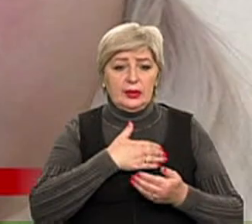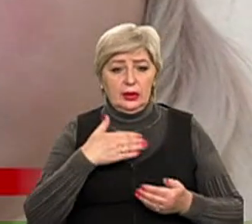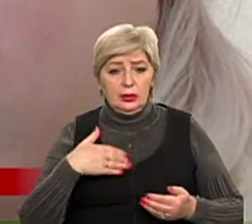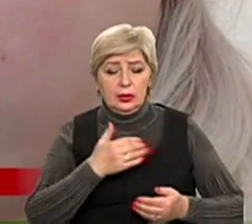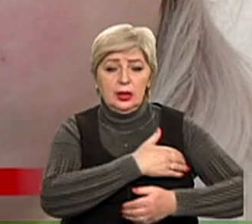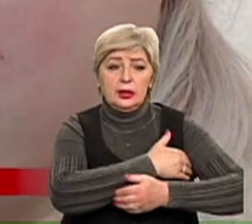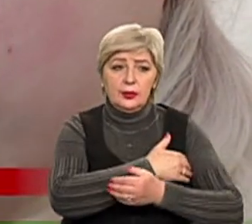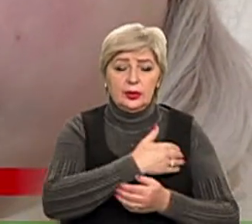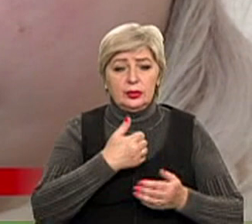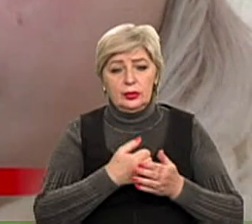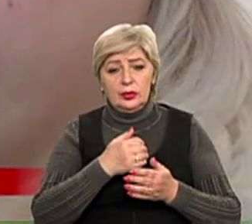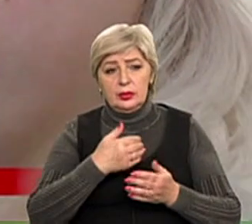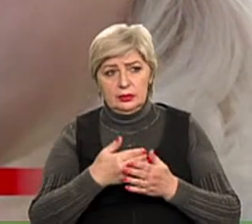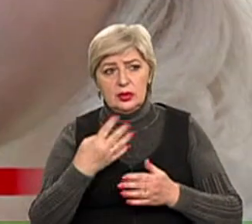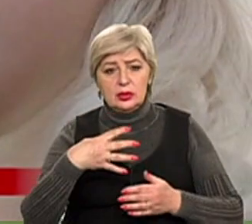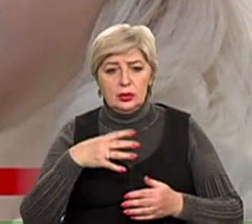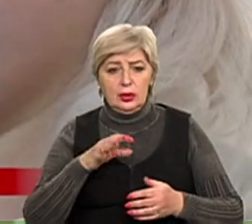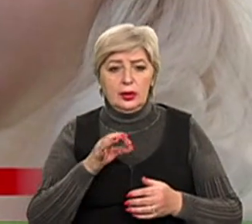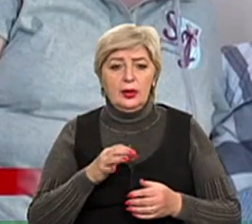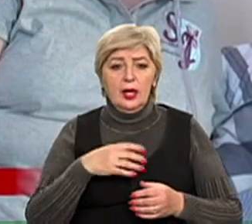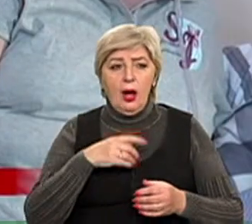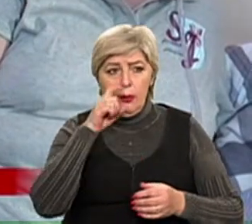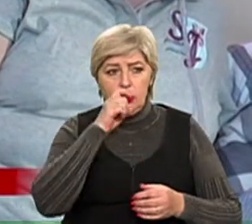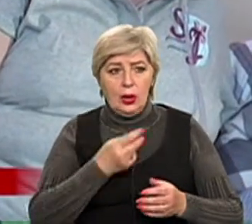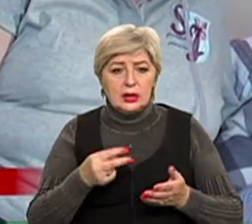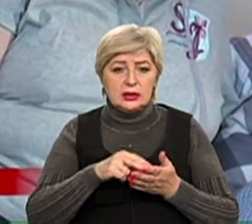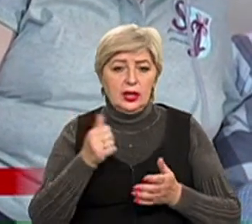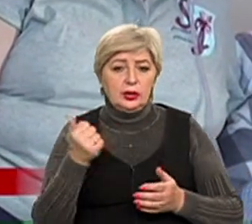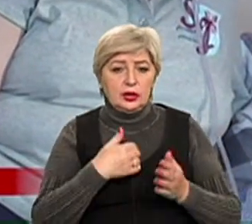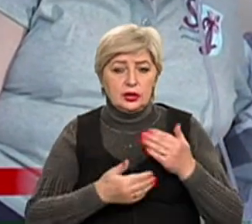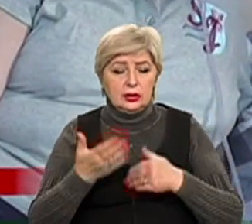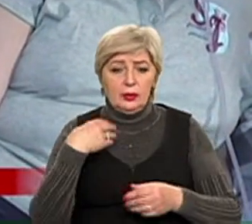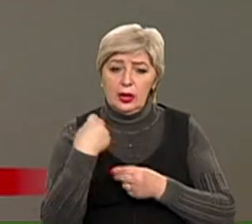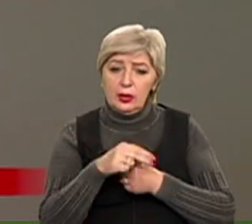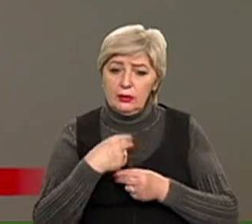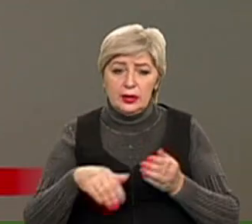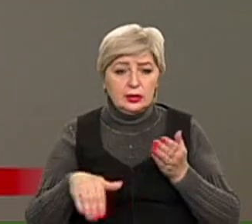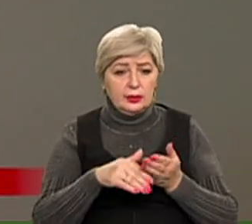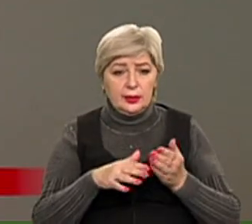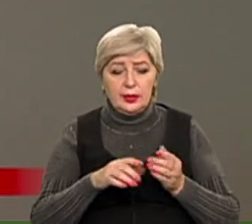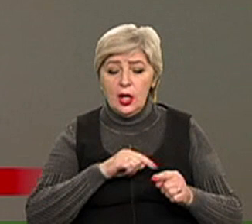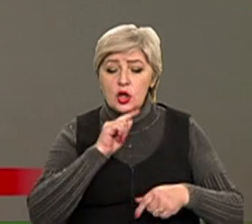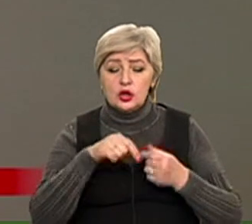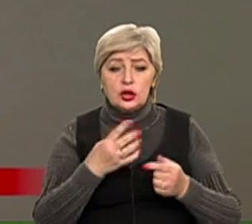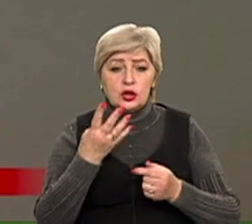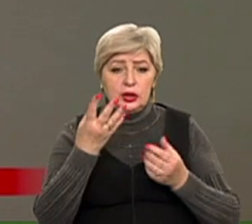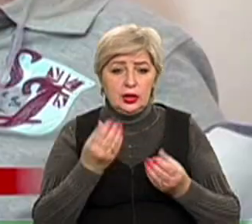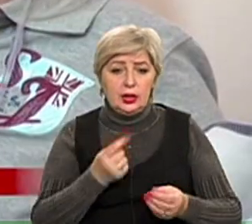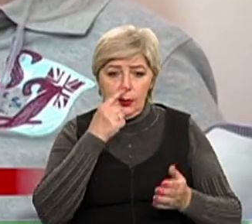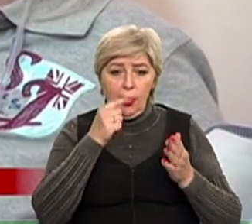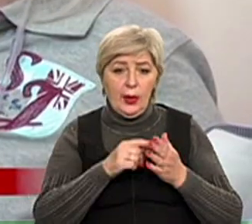градусів. Жінка розповідає, зле їй стало тиждень тому. Лікування не допомагало і за 4 дні потрапила до